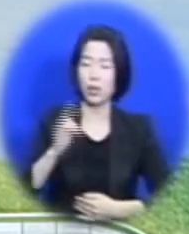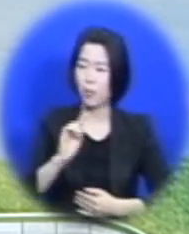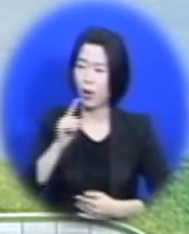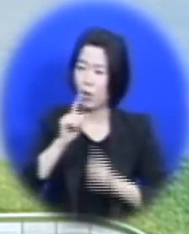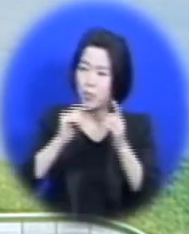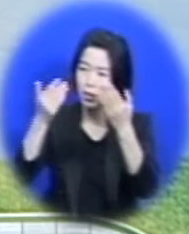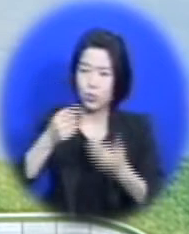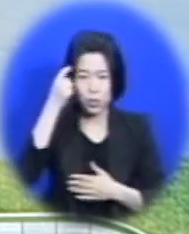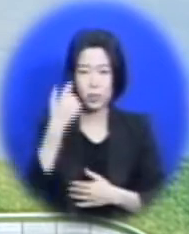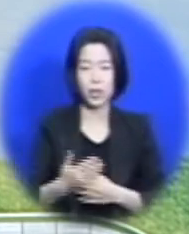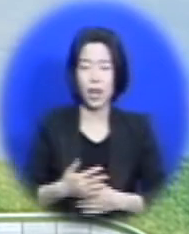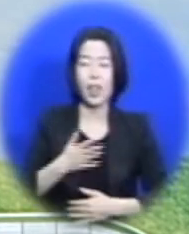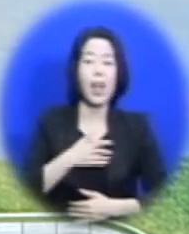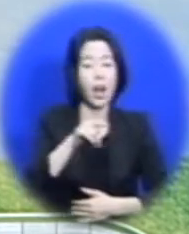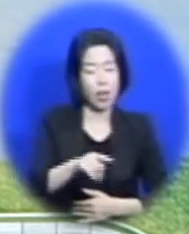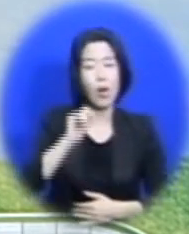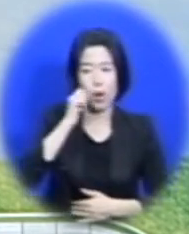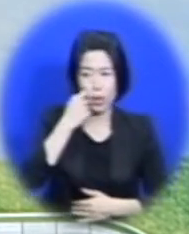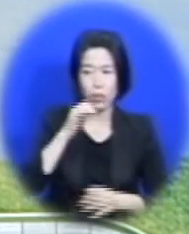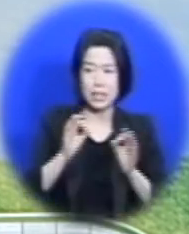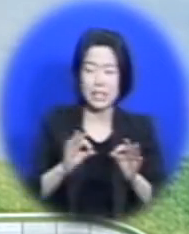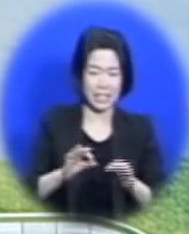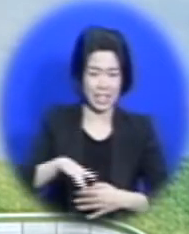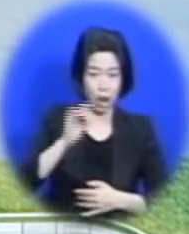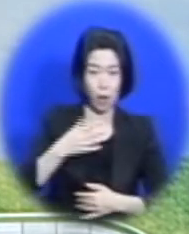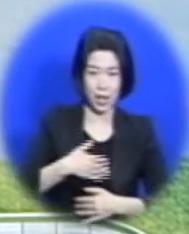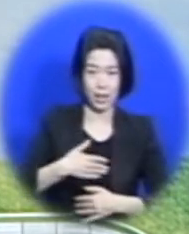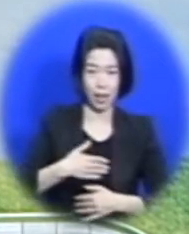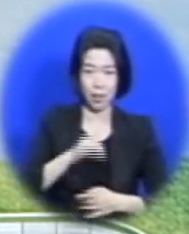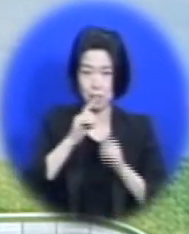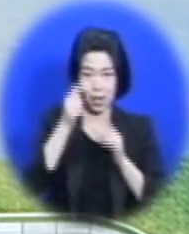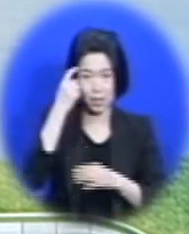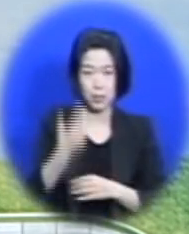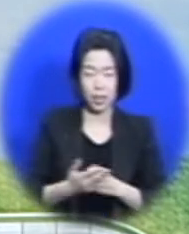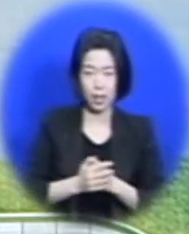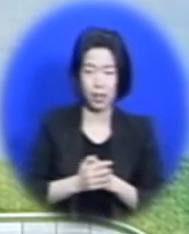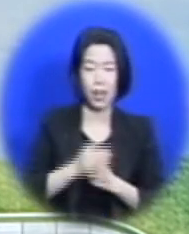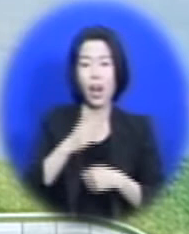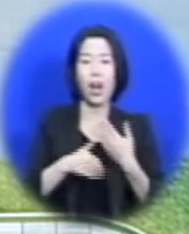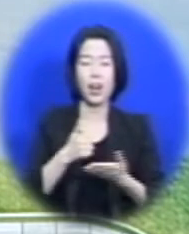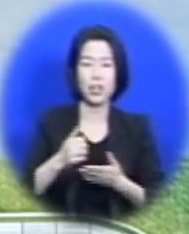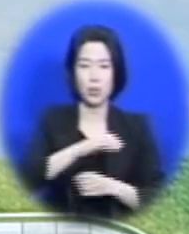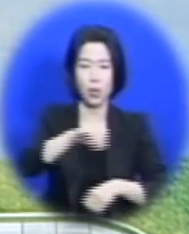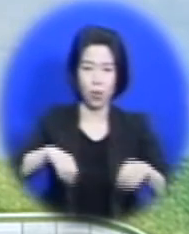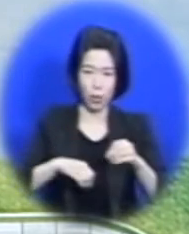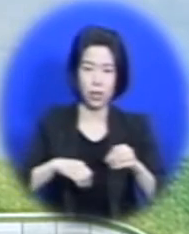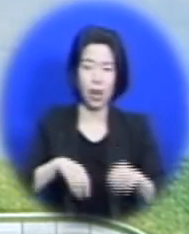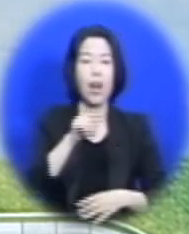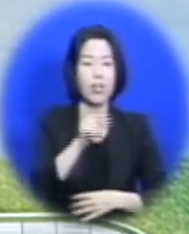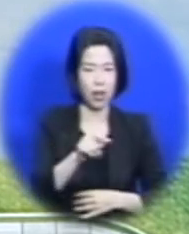말씀하시겠어요? 내가 너 어려운 것을 이제 처음 알았다 그러시겠습니까? 하나님은 오히려